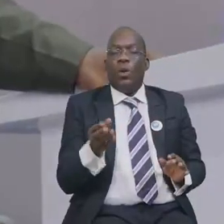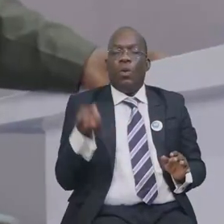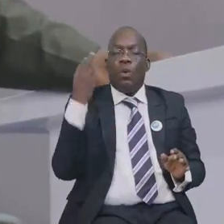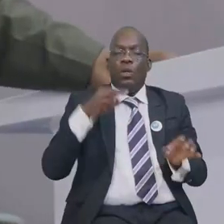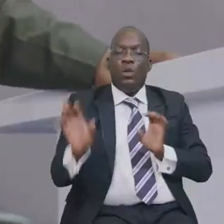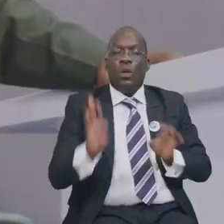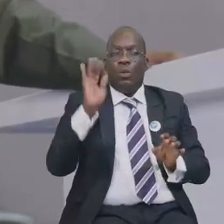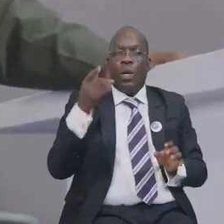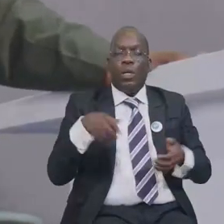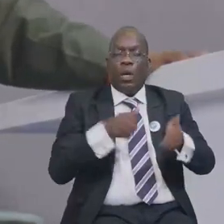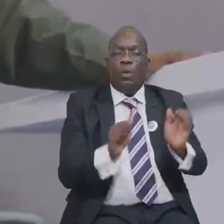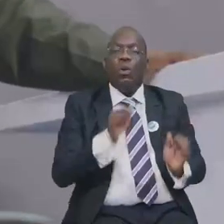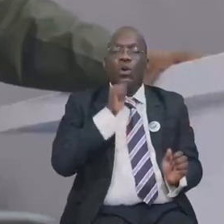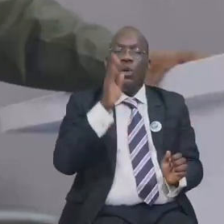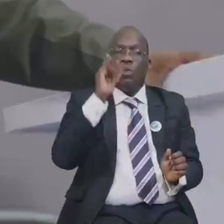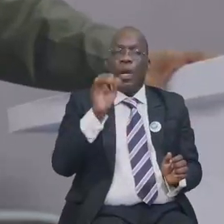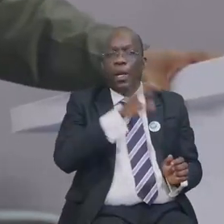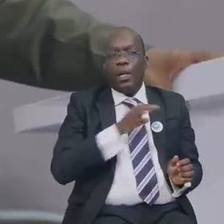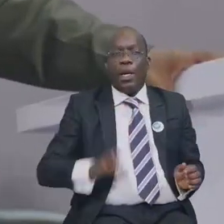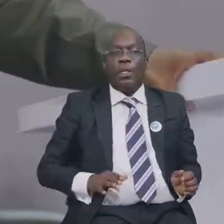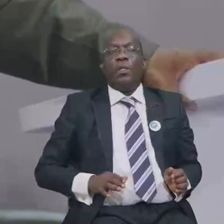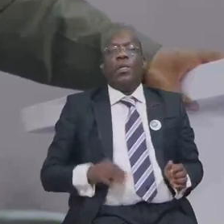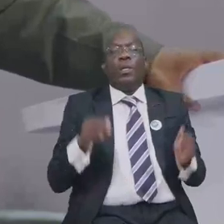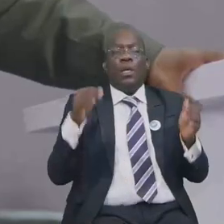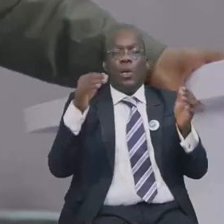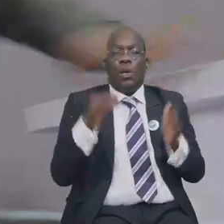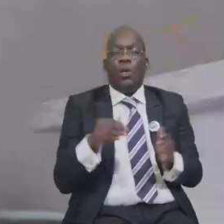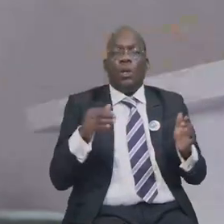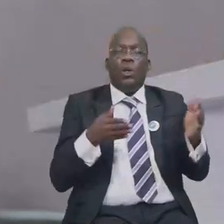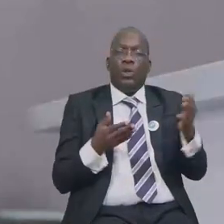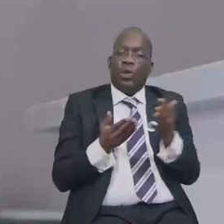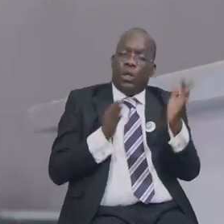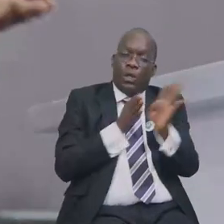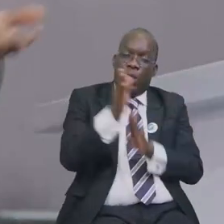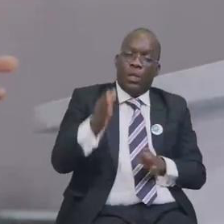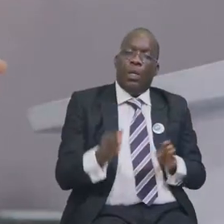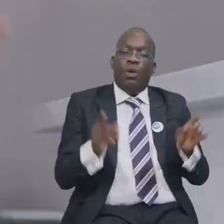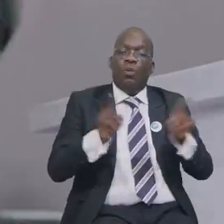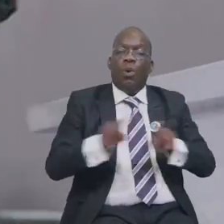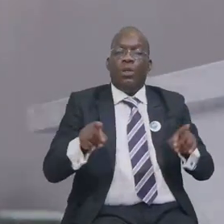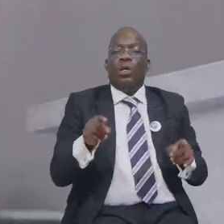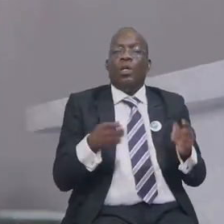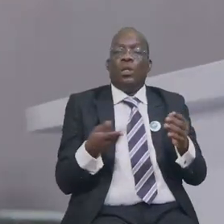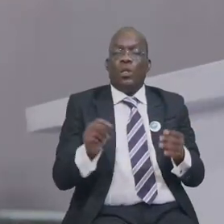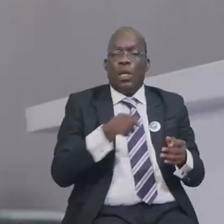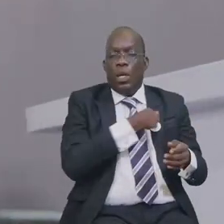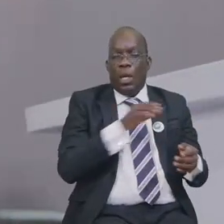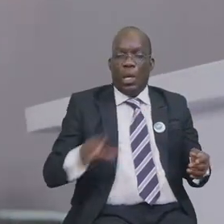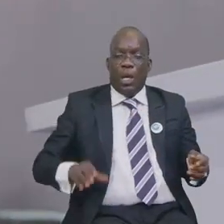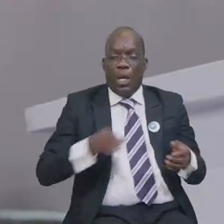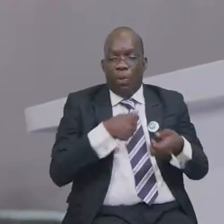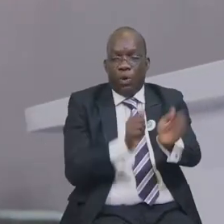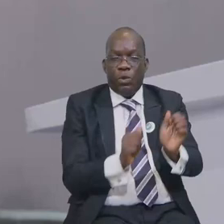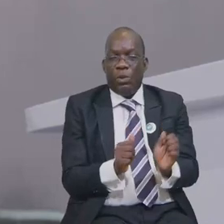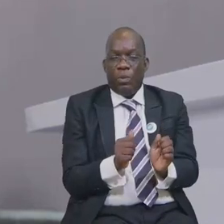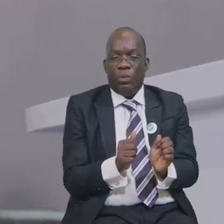par Christ directement. Toute puissance que Jésus possédait était pour eux. C'était